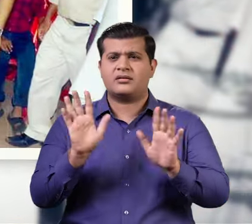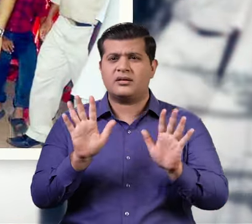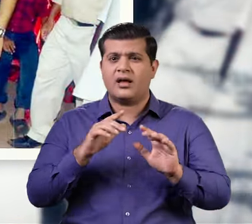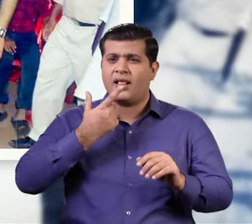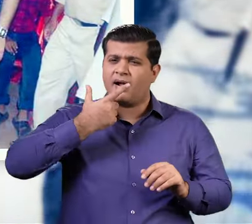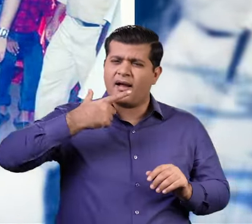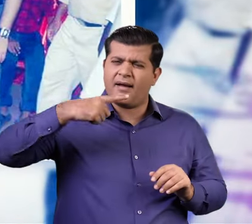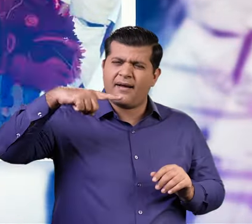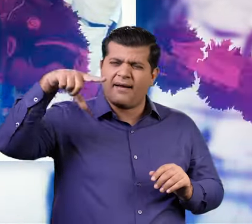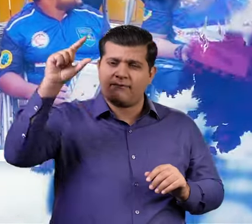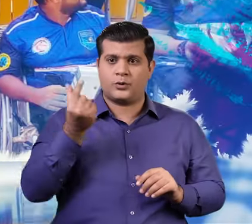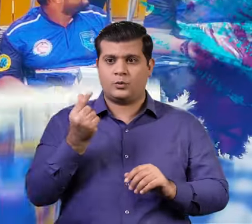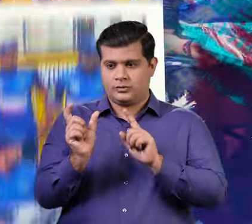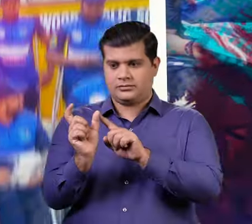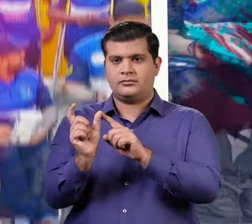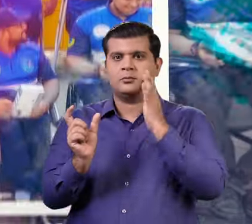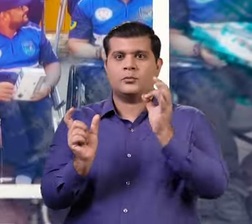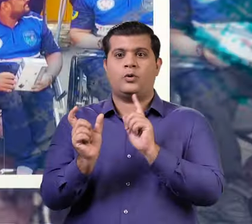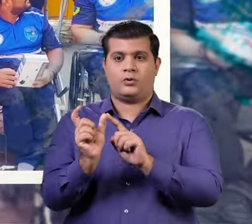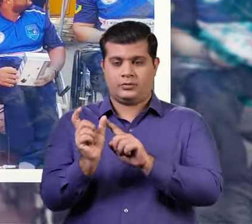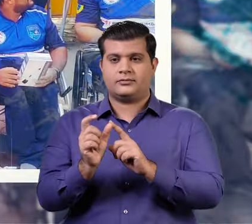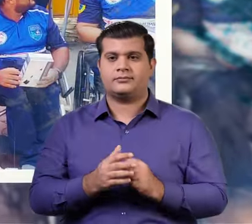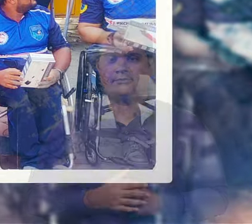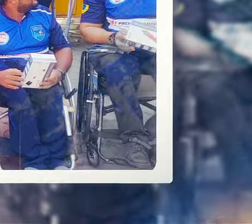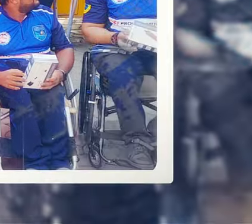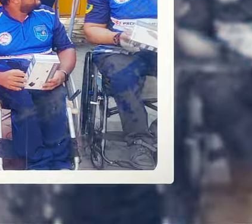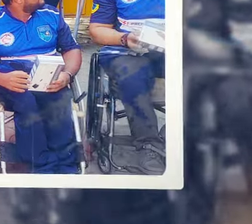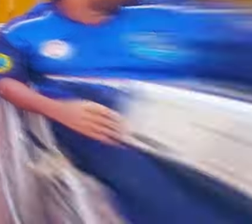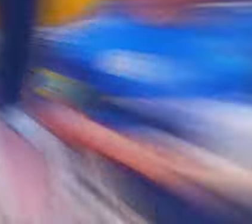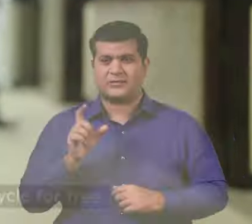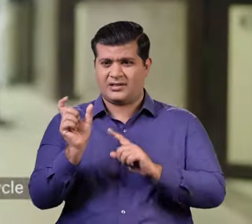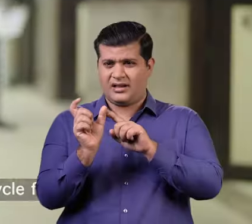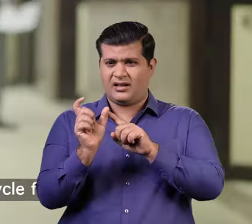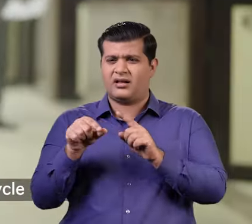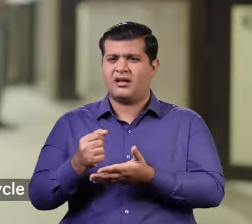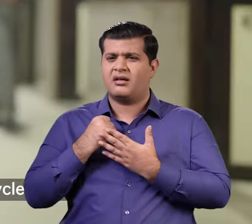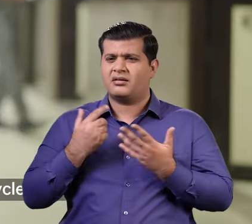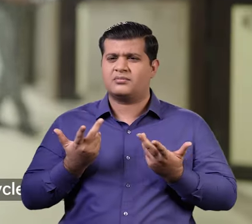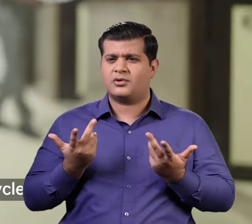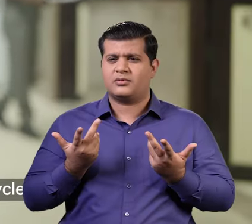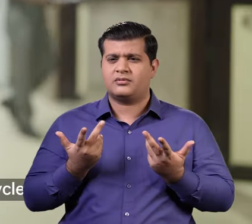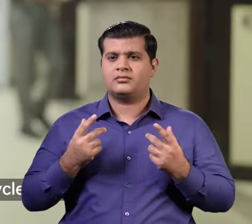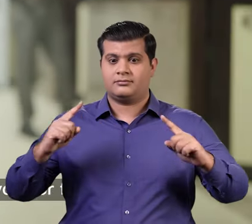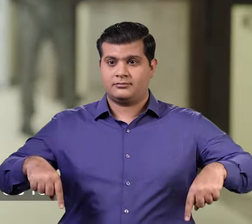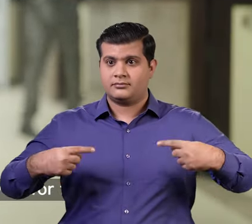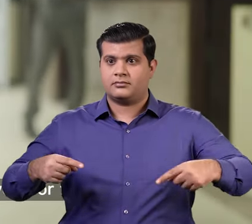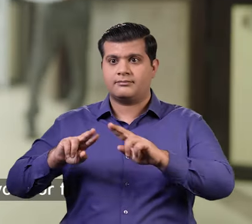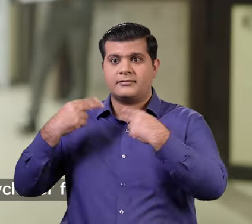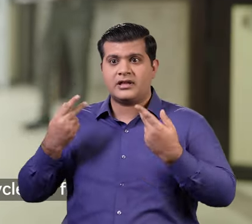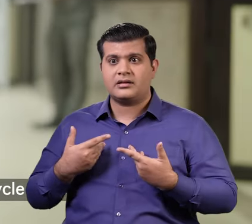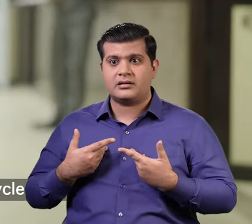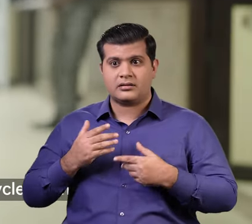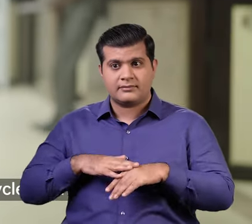है बल्कि मेरे अस्तित्व का एक अभिन्न हिस्सा है। इस कार्ड की मदद से मुझे यहाँ से